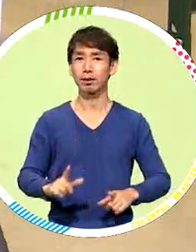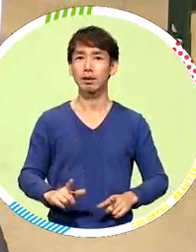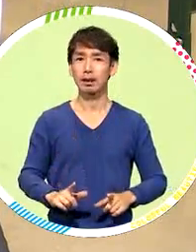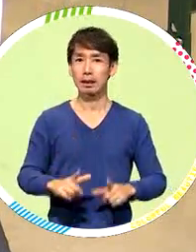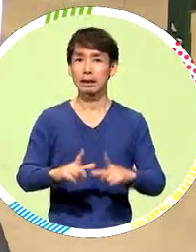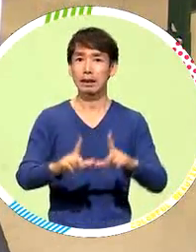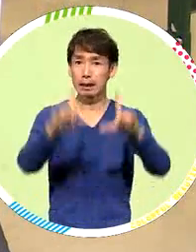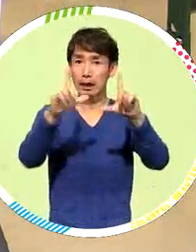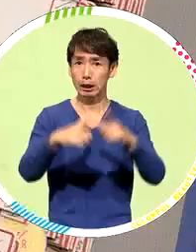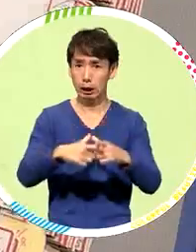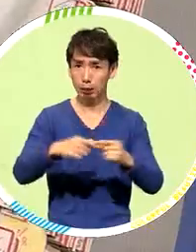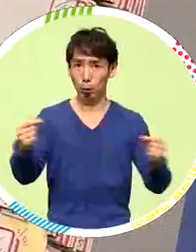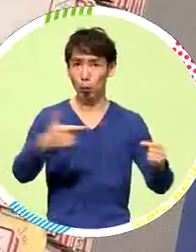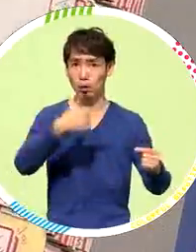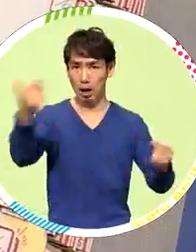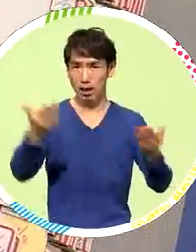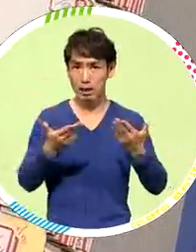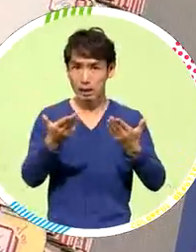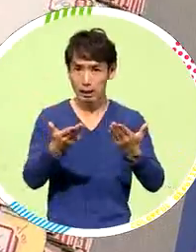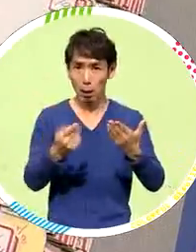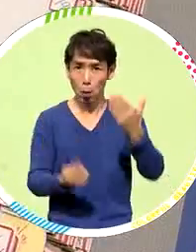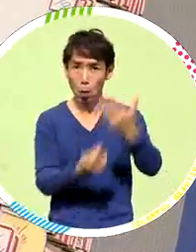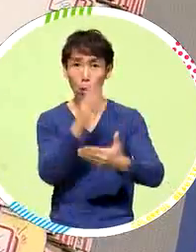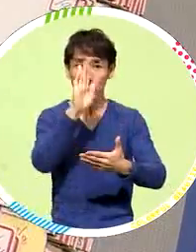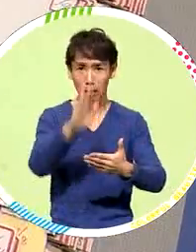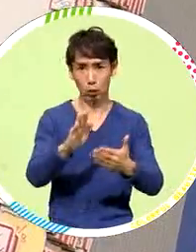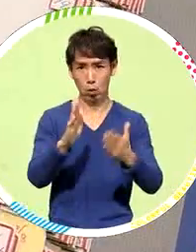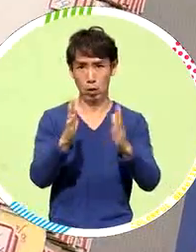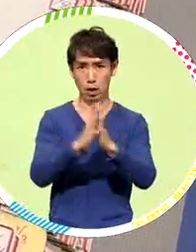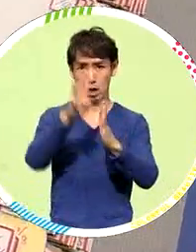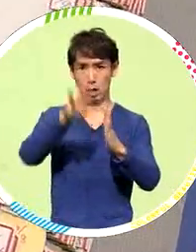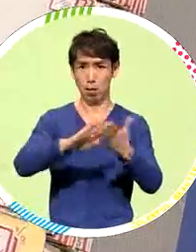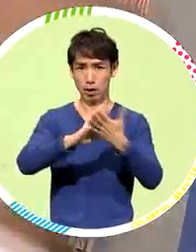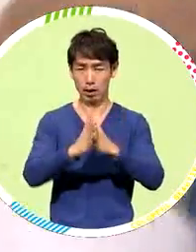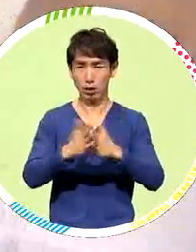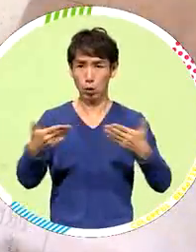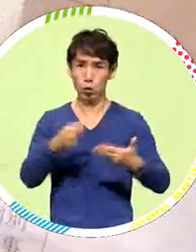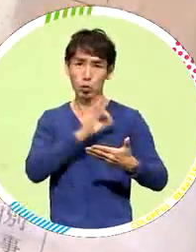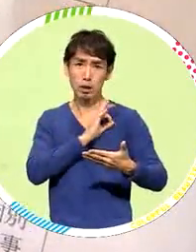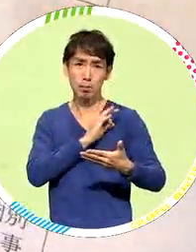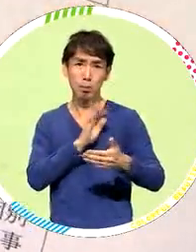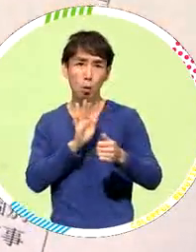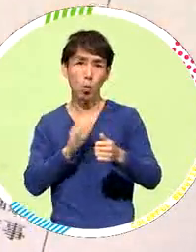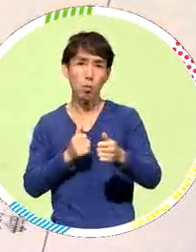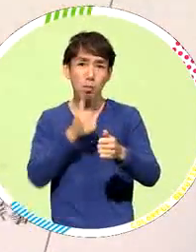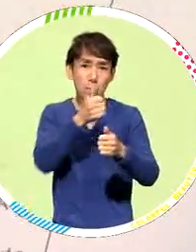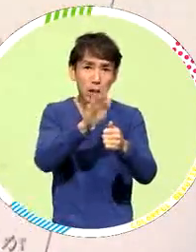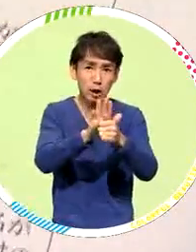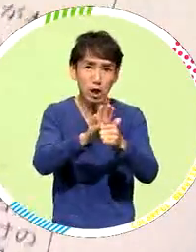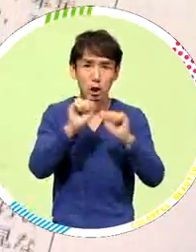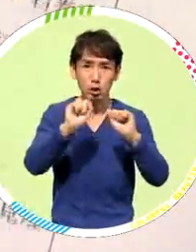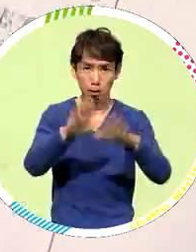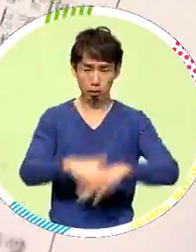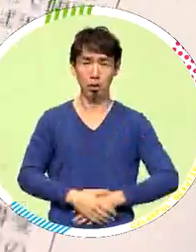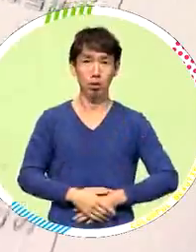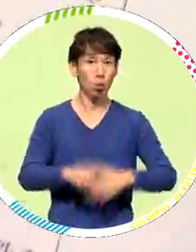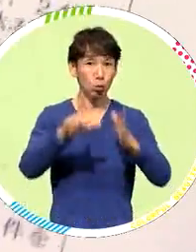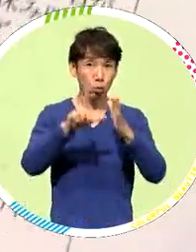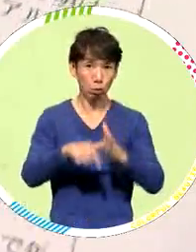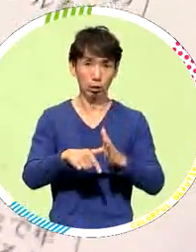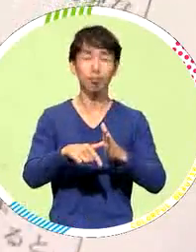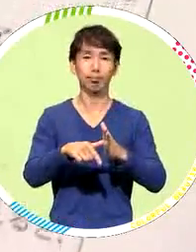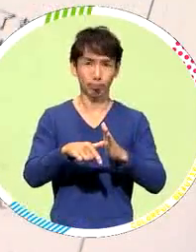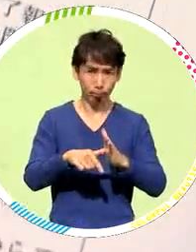東日本大震災の後に神奈川県もですねそこに支援に入ったんですけれどもその時のこちらは